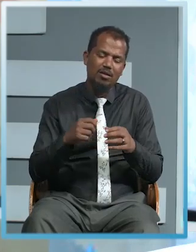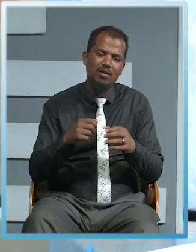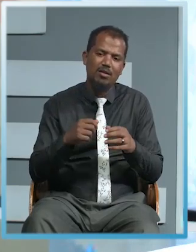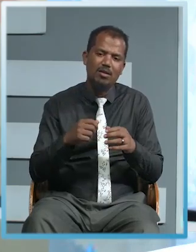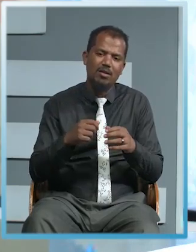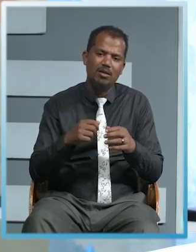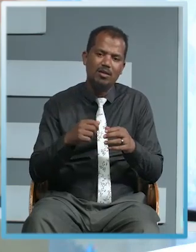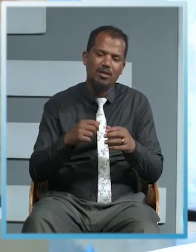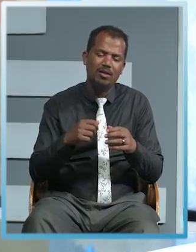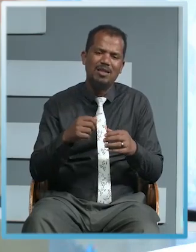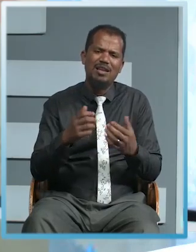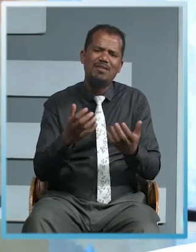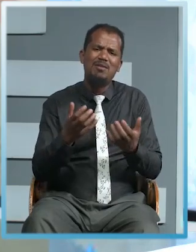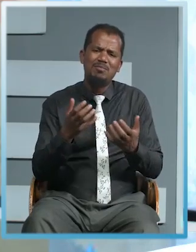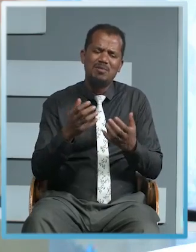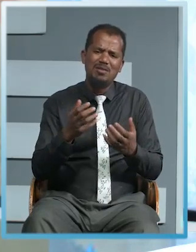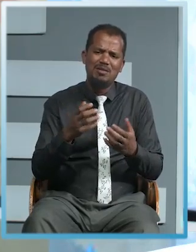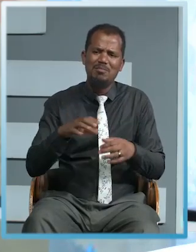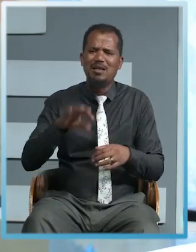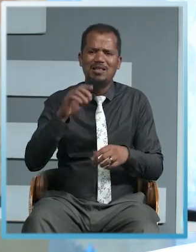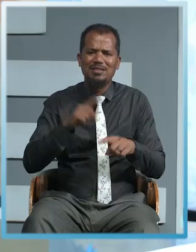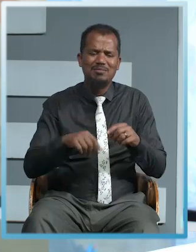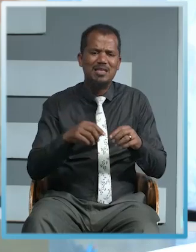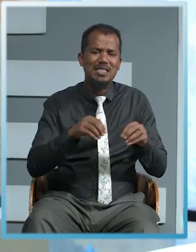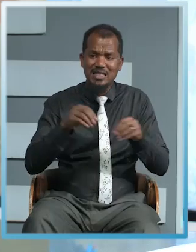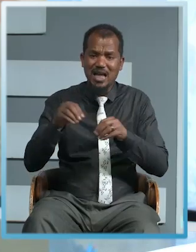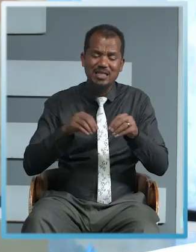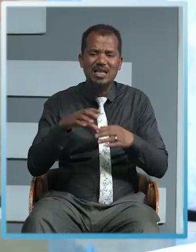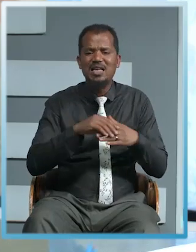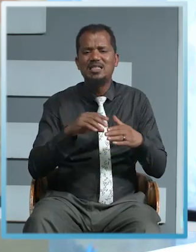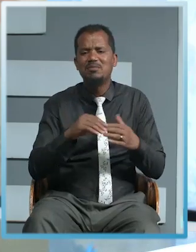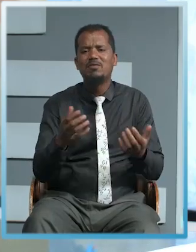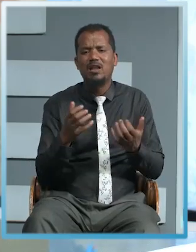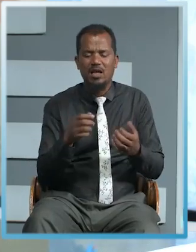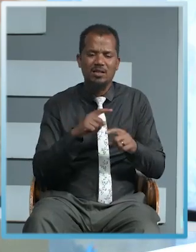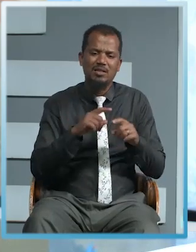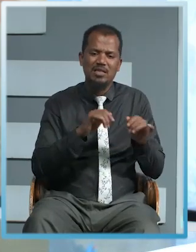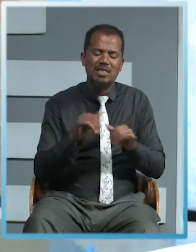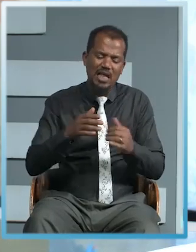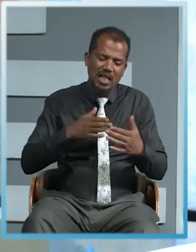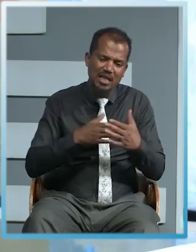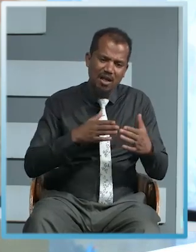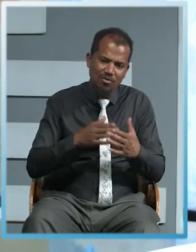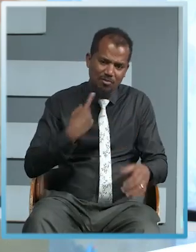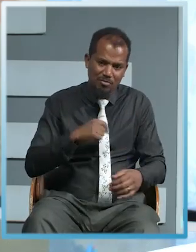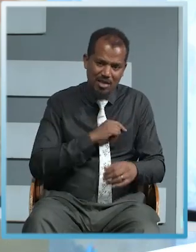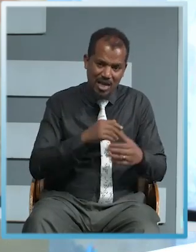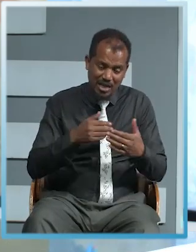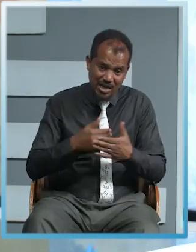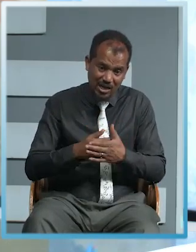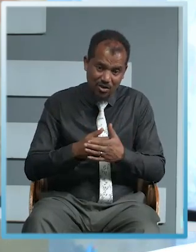اندلب علت چالم اینکس کاشی دمو گنده بیفلگان سلزی اند تقدارت بنیای